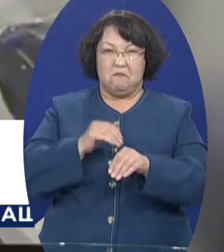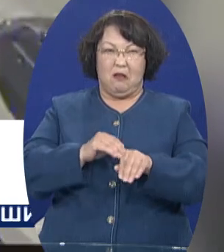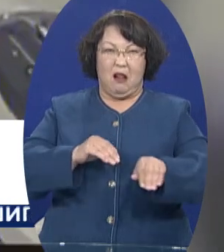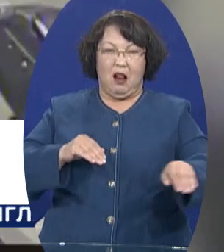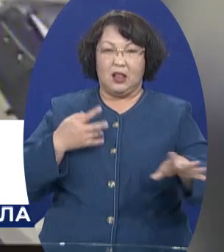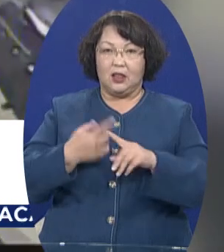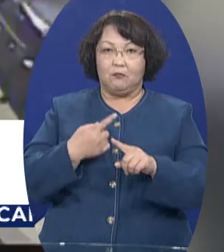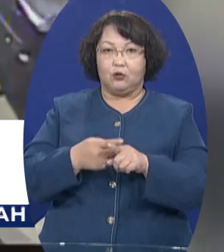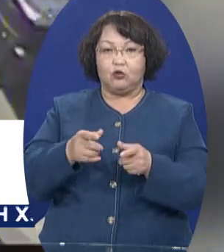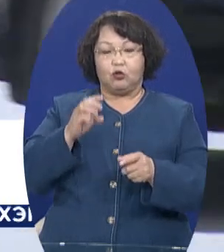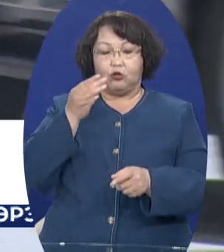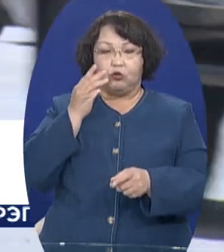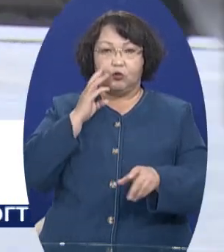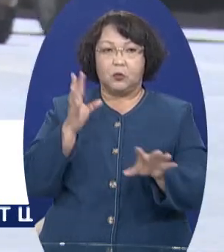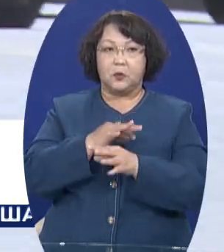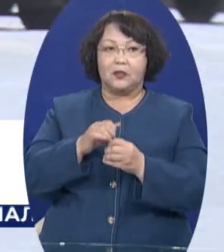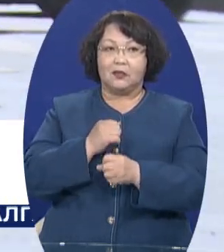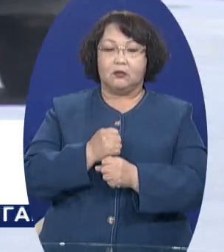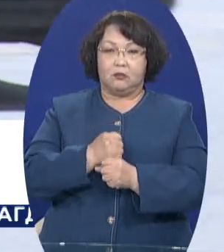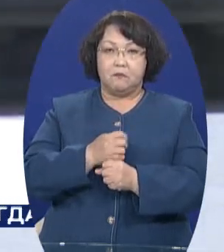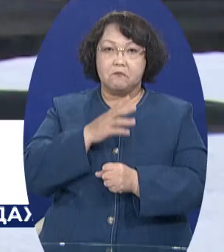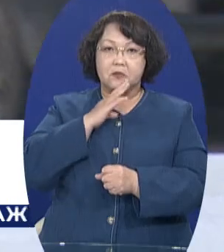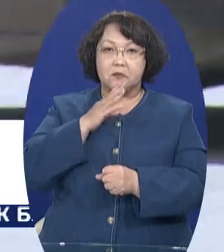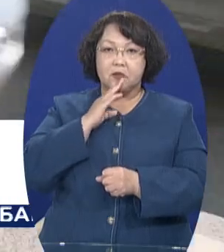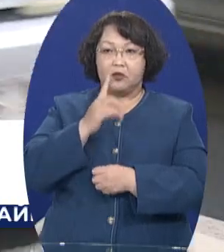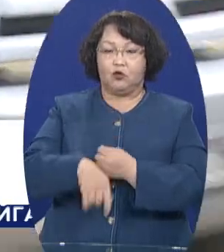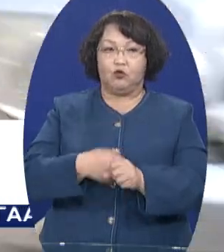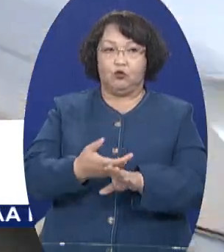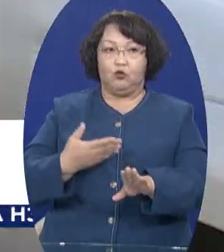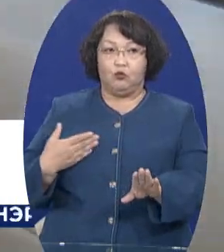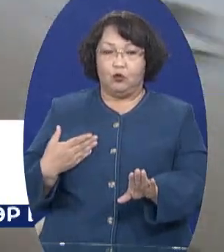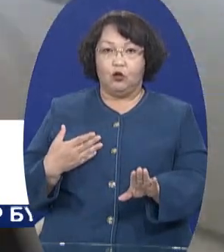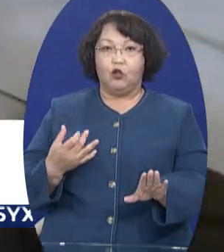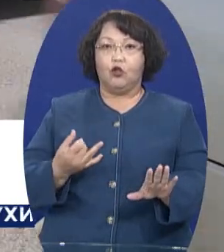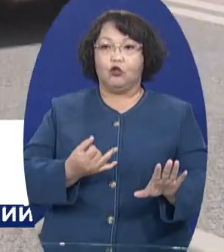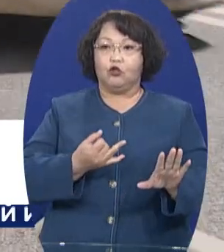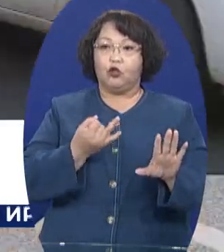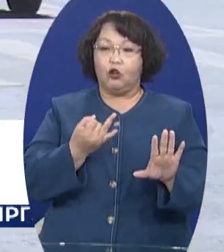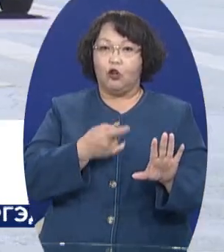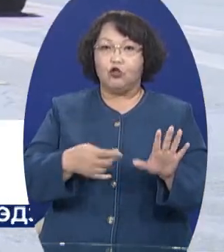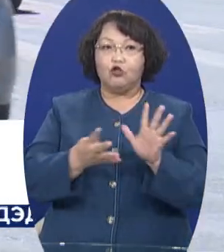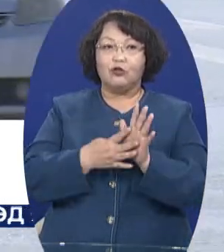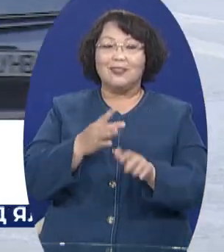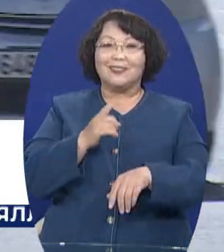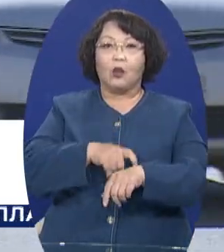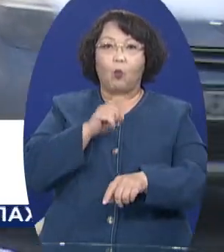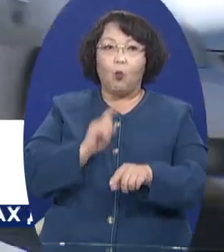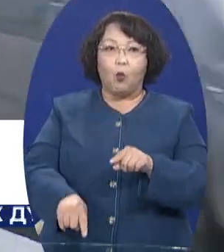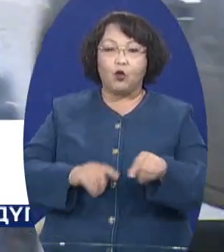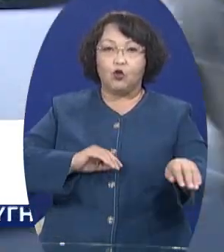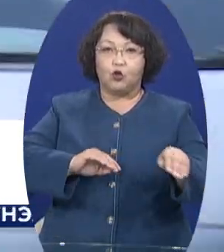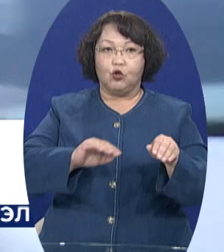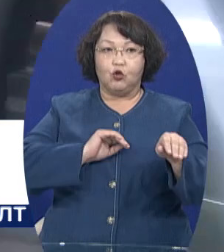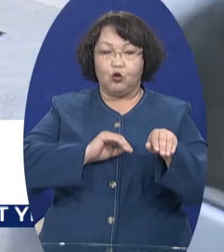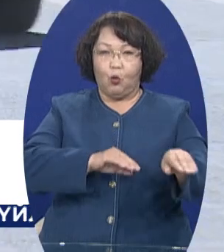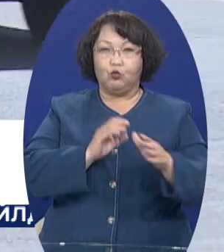аргагүй төрчээ. Өнгөрсөн жил яг энэ арга хэмжээг авснаар 7-оос 9 км цагийн хурдтай явах замын хөдөлгөөнийг 15-аас 20 км